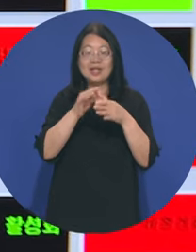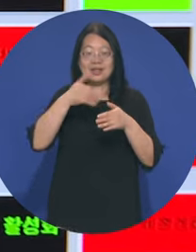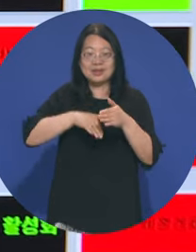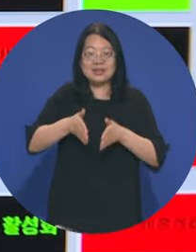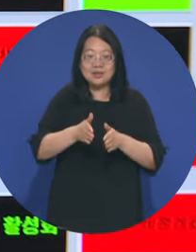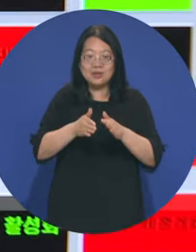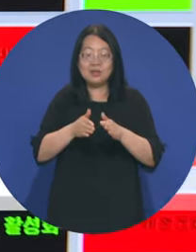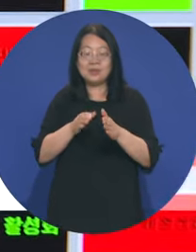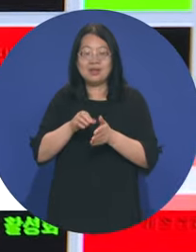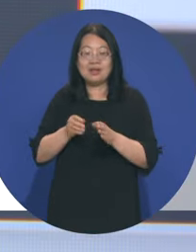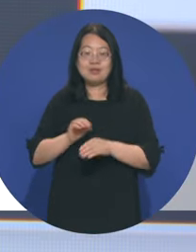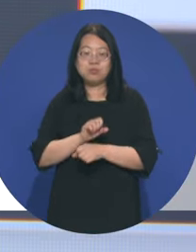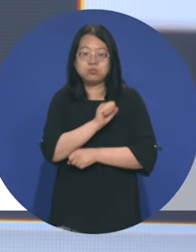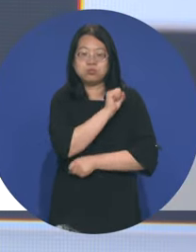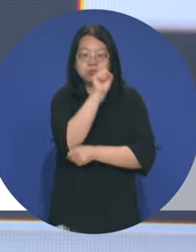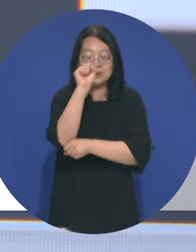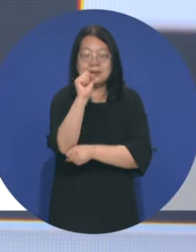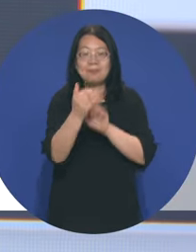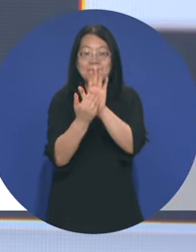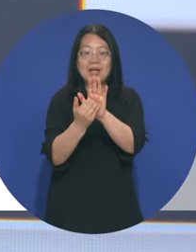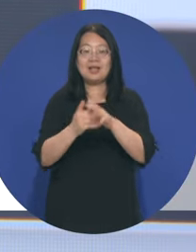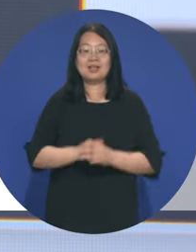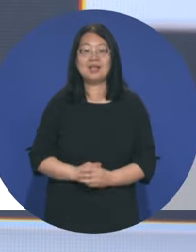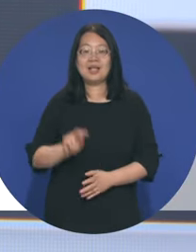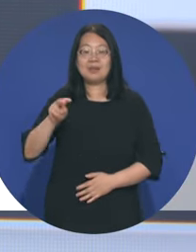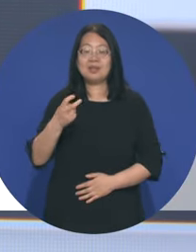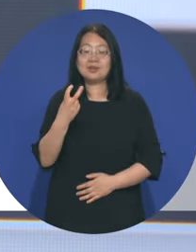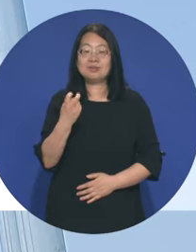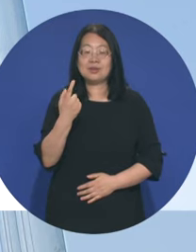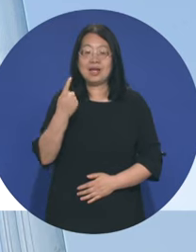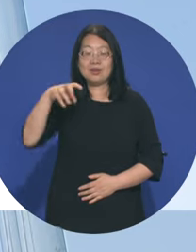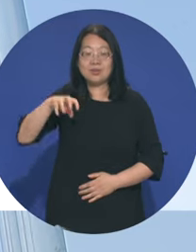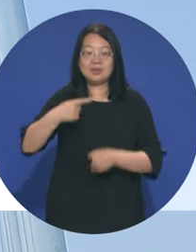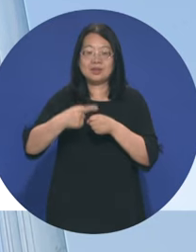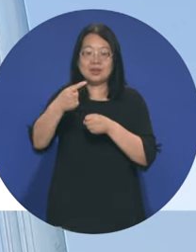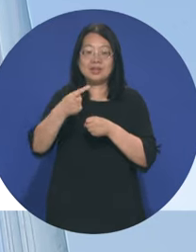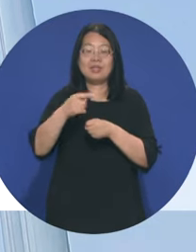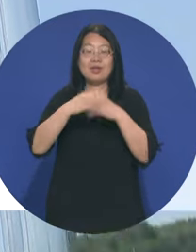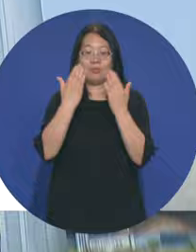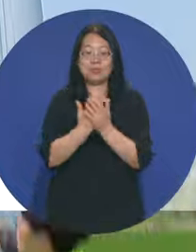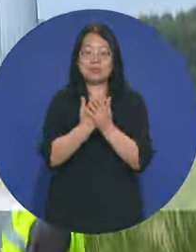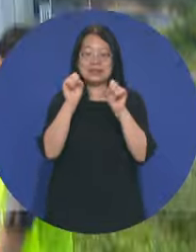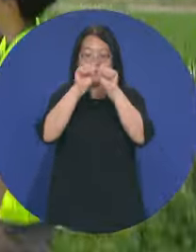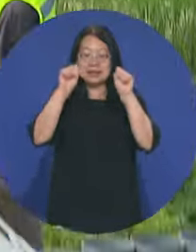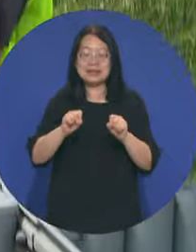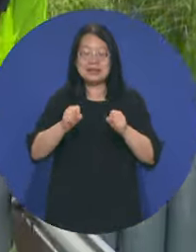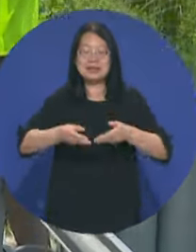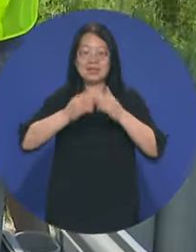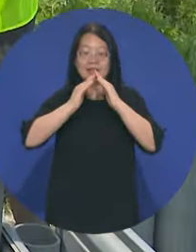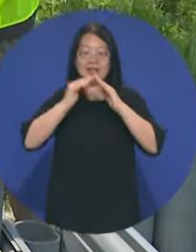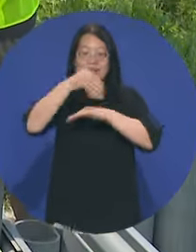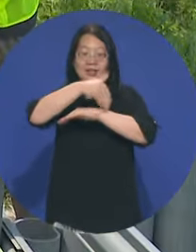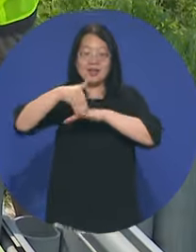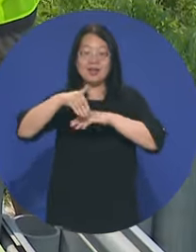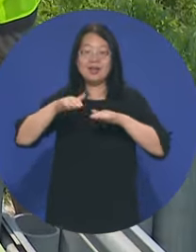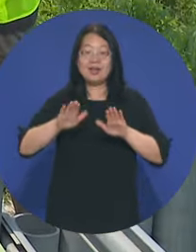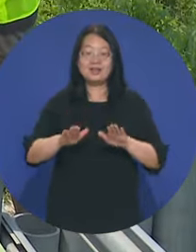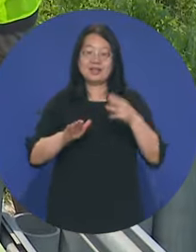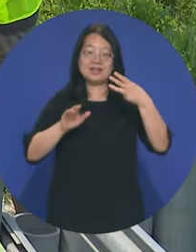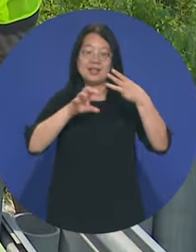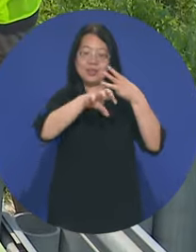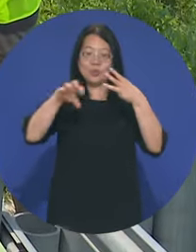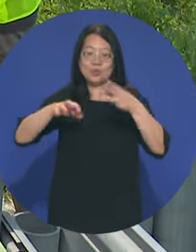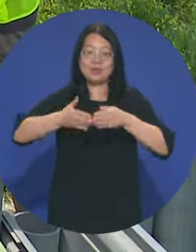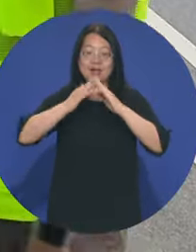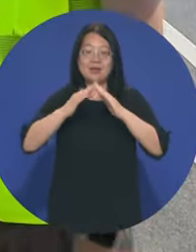겁니다. 도는 침수 우려 지하차도 221곳에 내년까지 이를 모두 설치한다는 계획으로 현재 3곳에